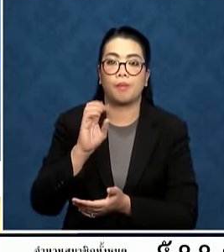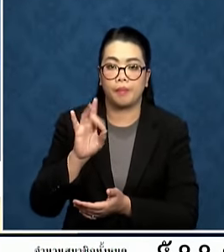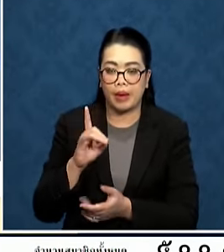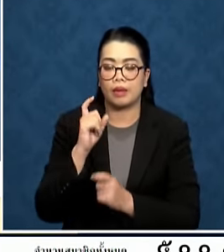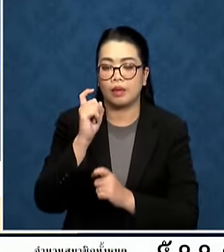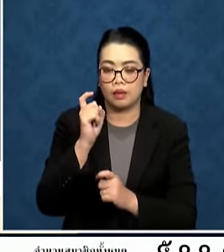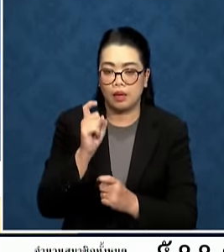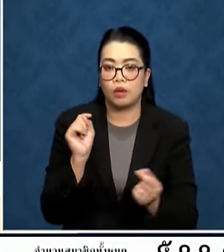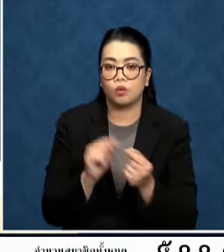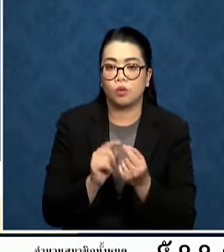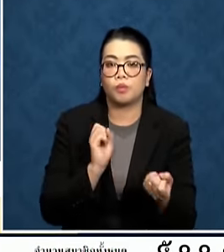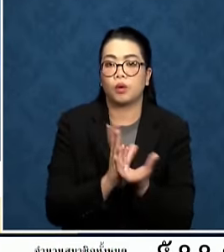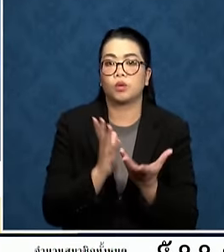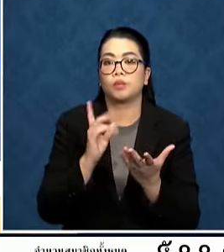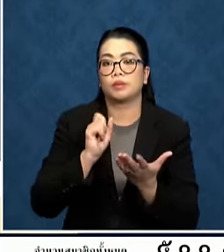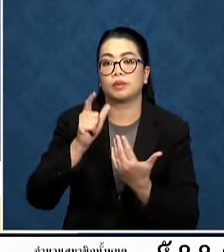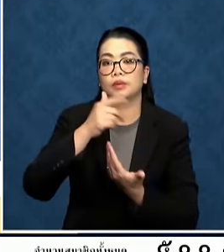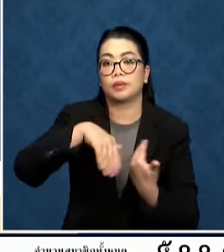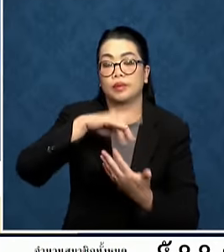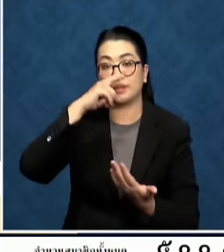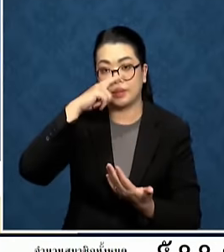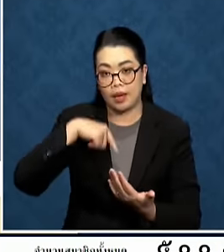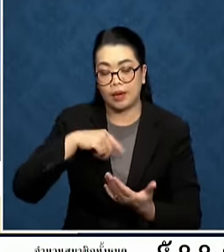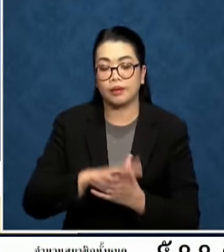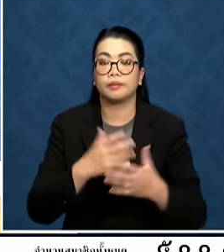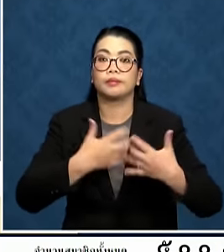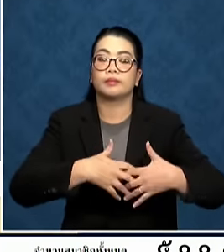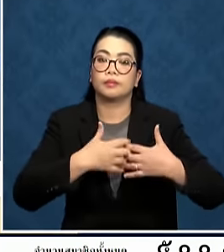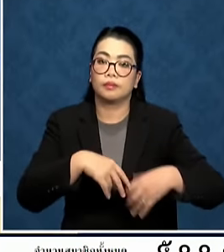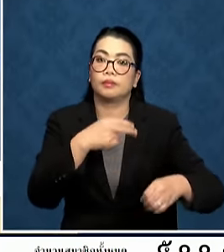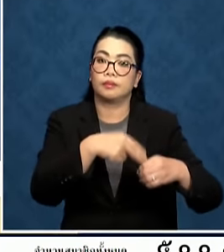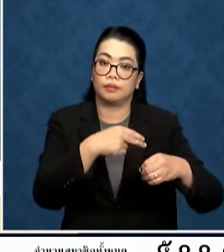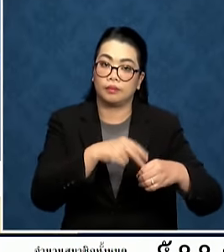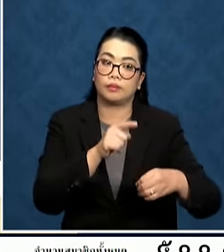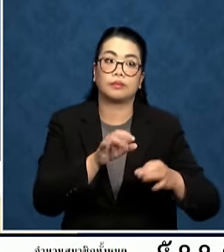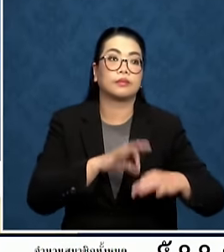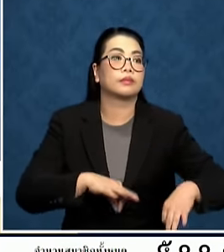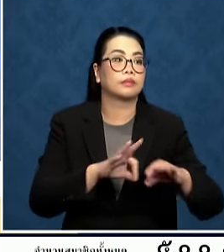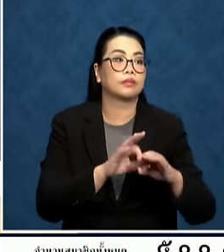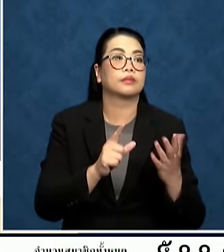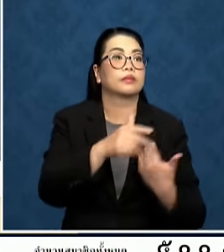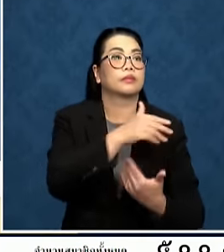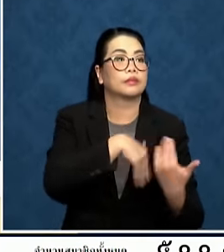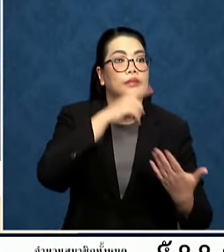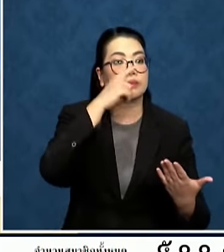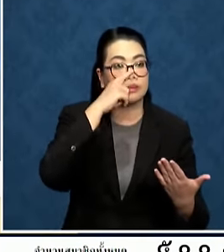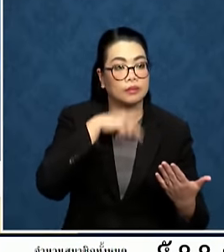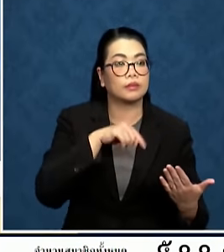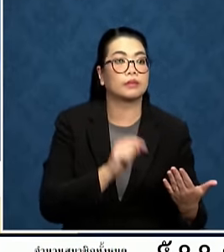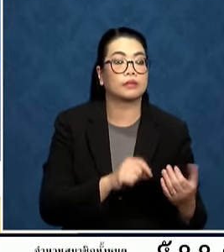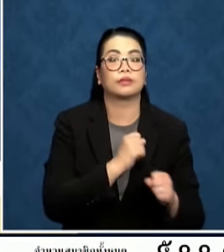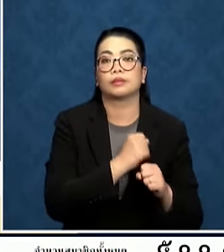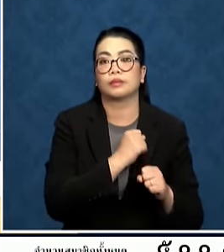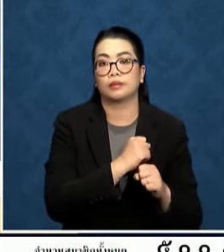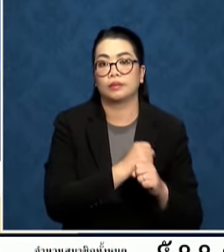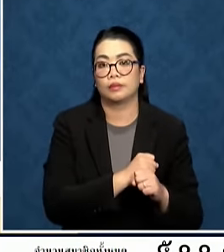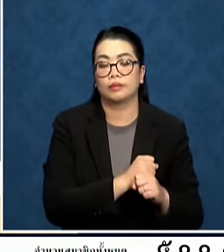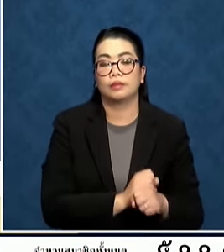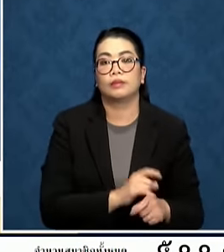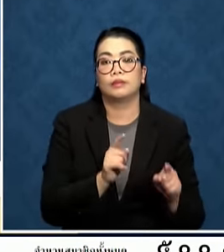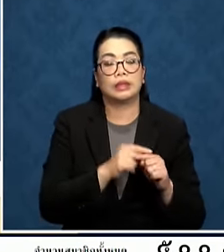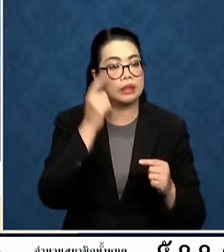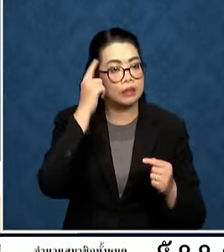เศรษฐกิจไทยอย่างไรต้องเรียนอย่างนี้ครับอุตสาหกรรมยานยนต์สันดาบเป็นอุตสาหกรรมสำคัญของเศรษฐกิจไทยนะครับสร้างโทให้